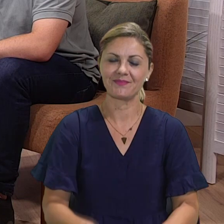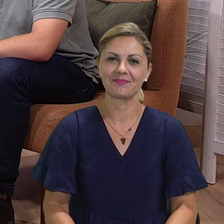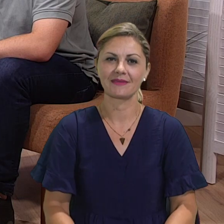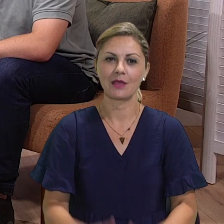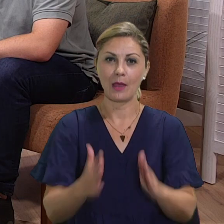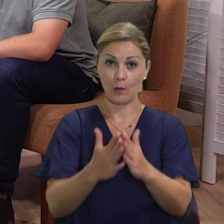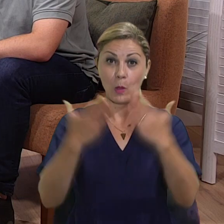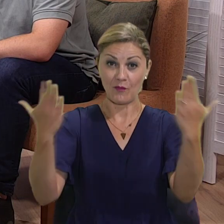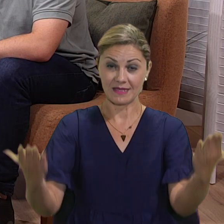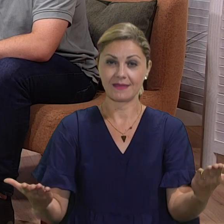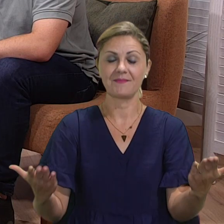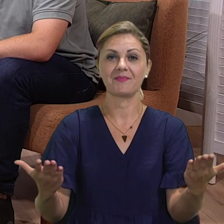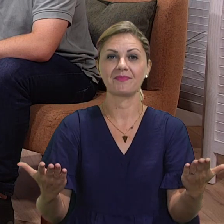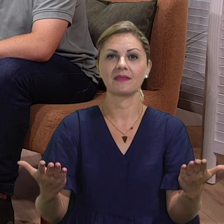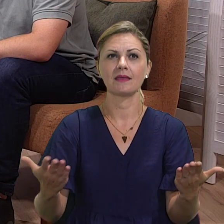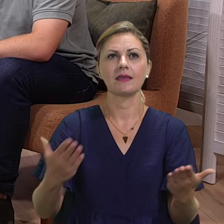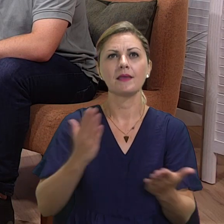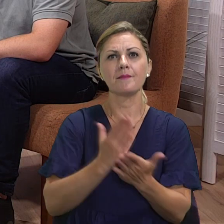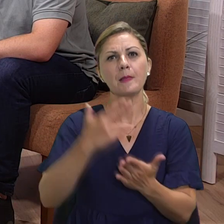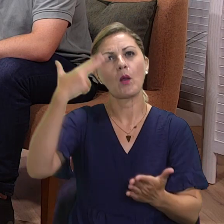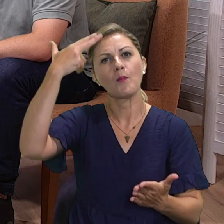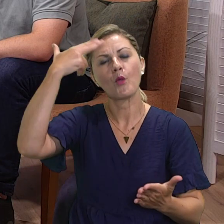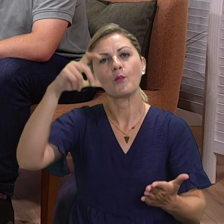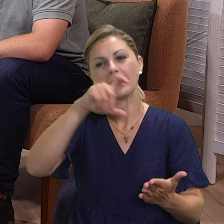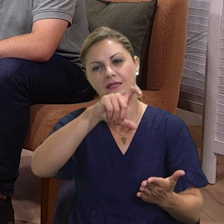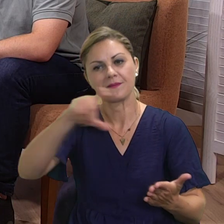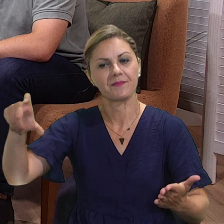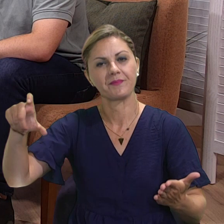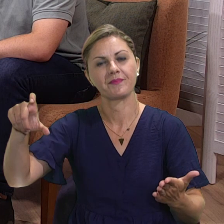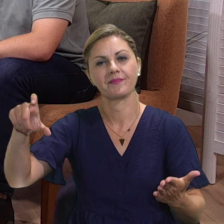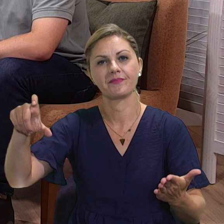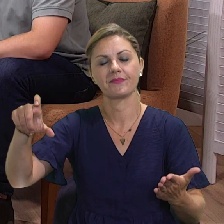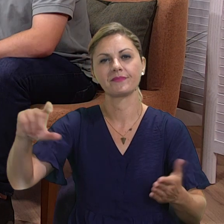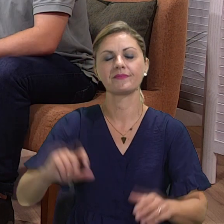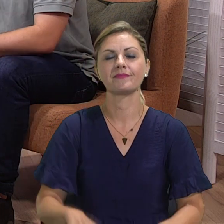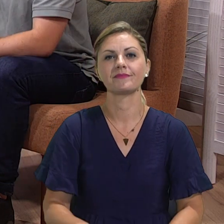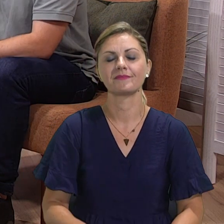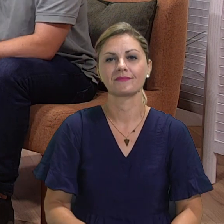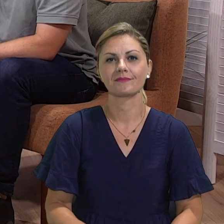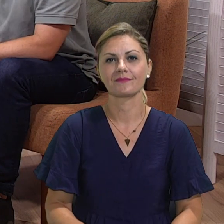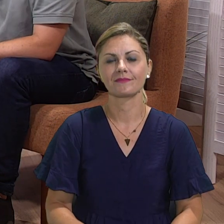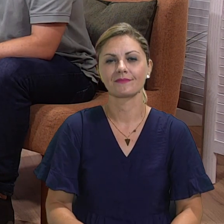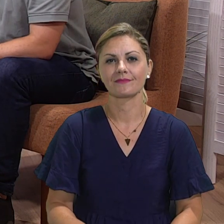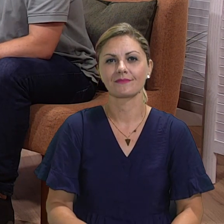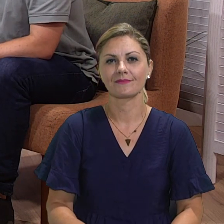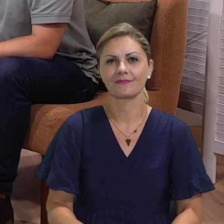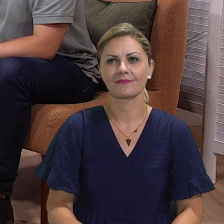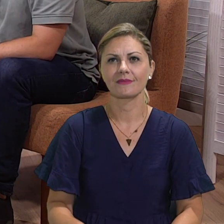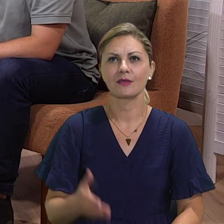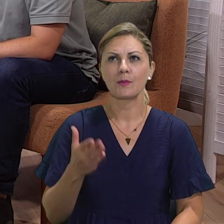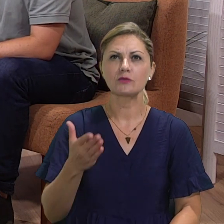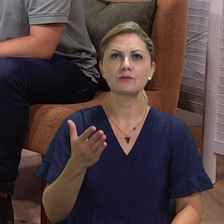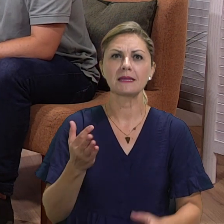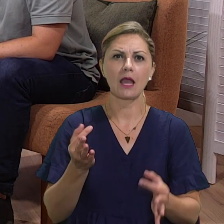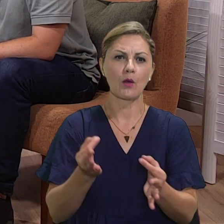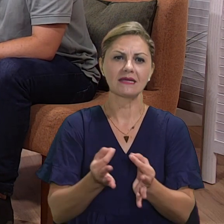Bilevanje u tom našem lokalnom listu bila je dosta popularna rubrika Pomet. I evo, to su možda